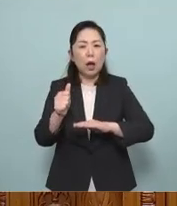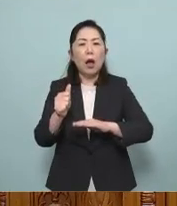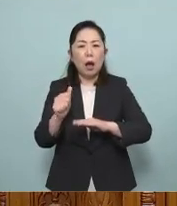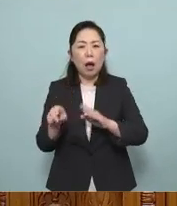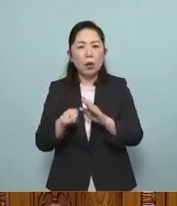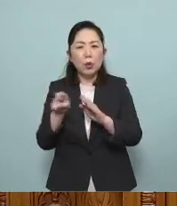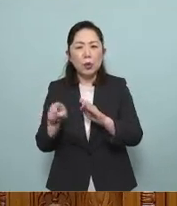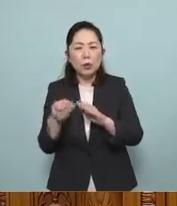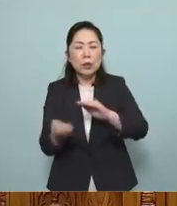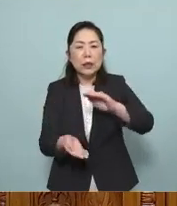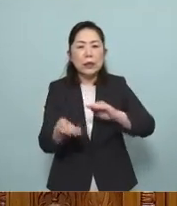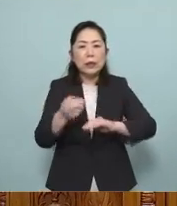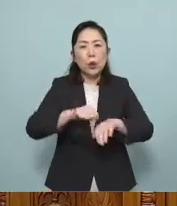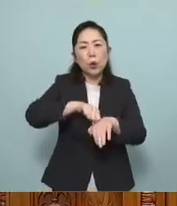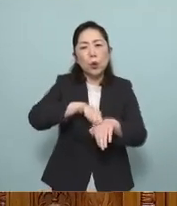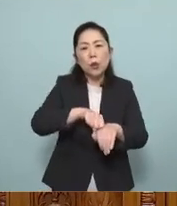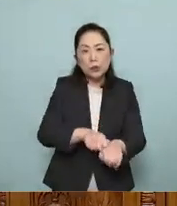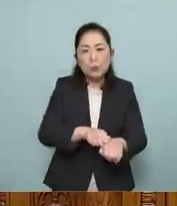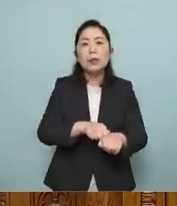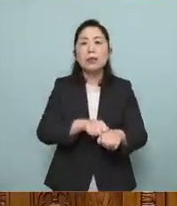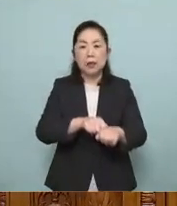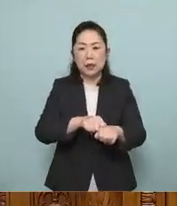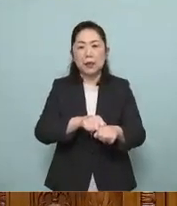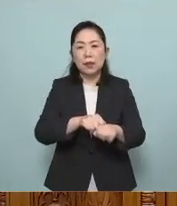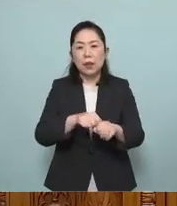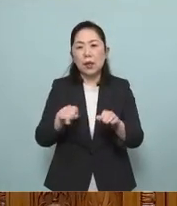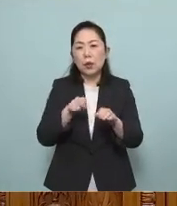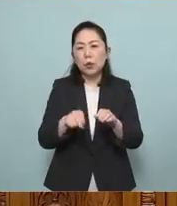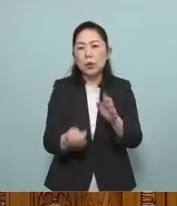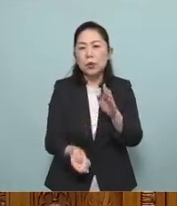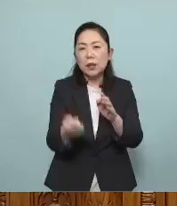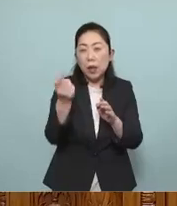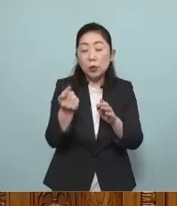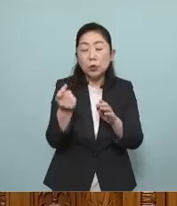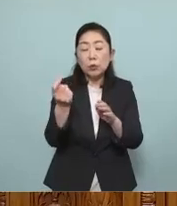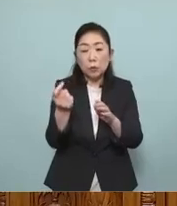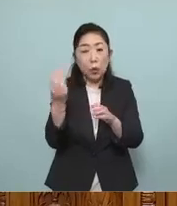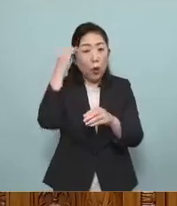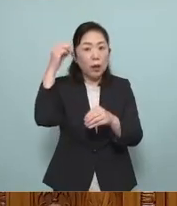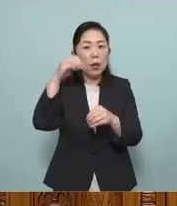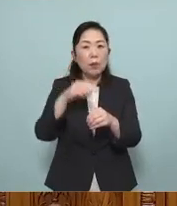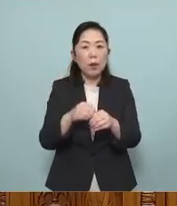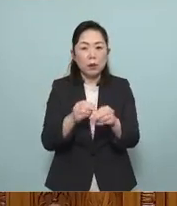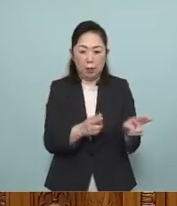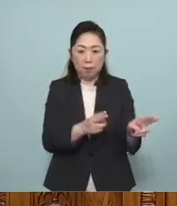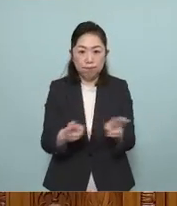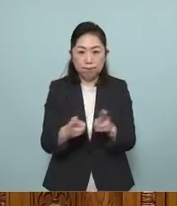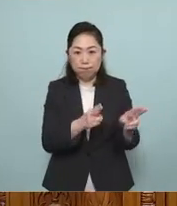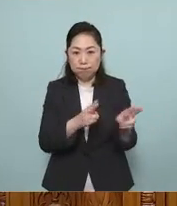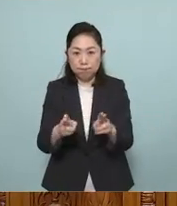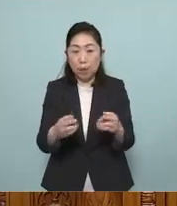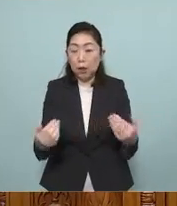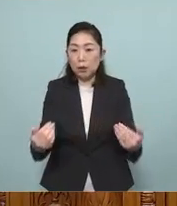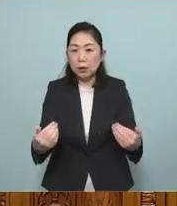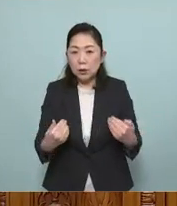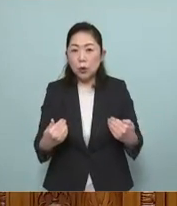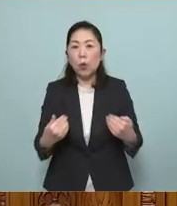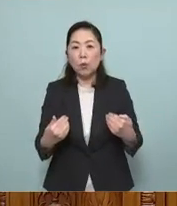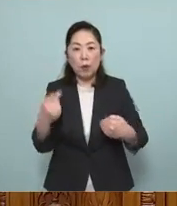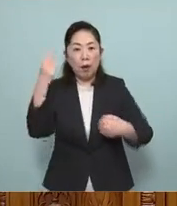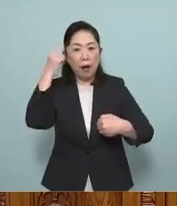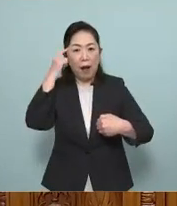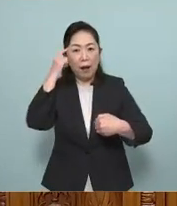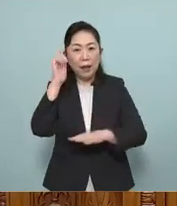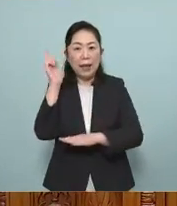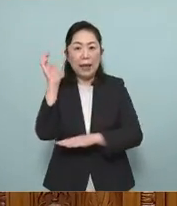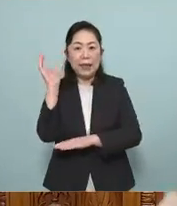が現れる、そうした最悪の事態を想定して、万全の体制を整えるべく、政府を挙げて取